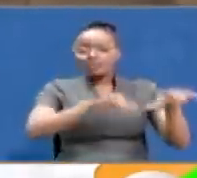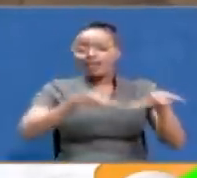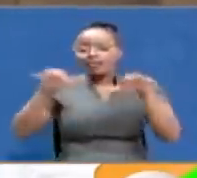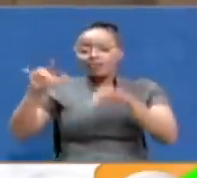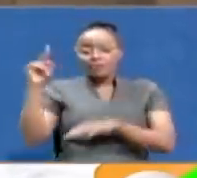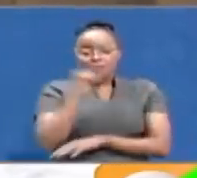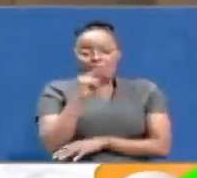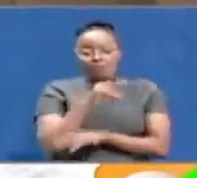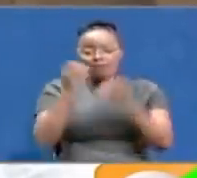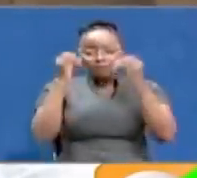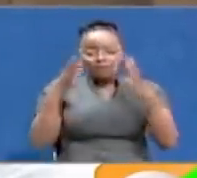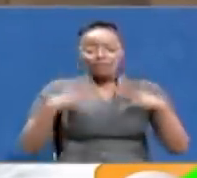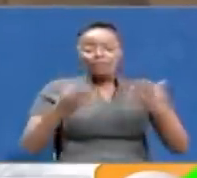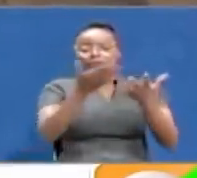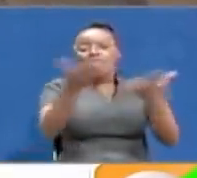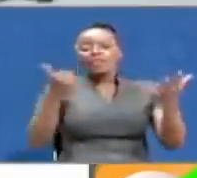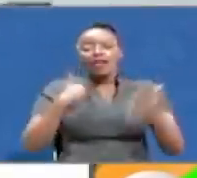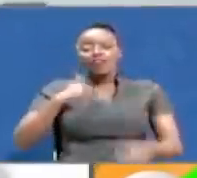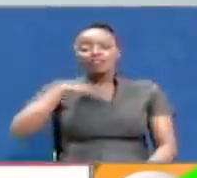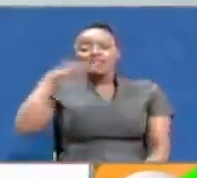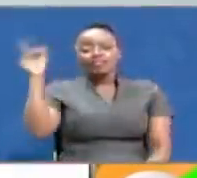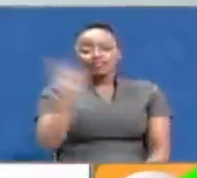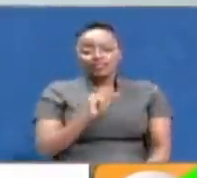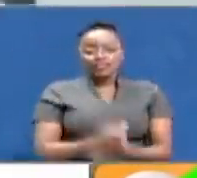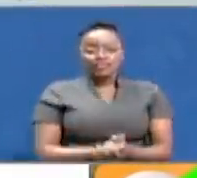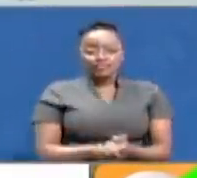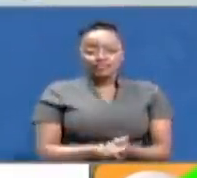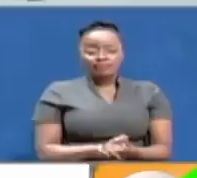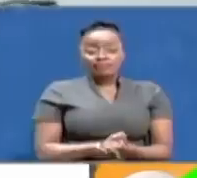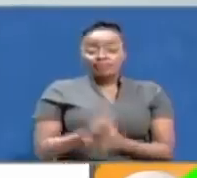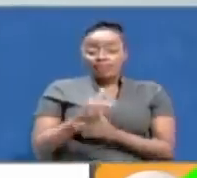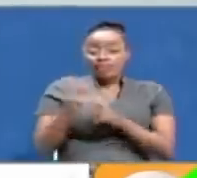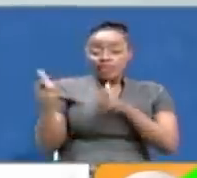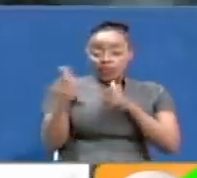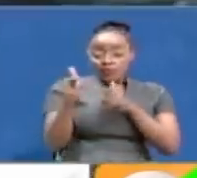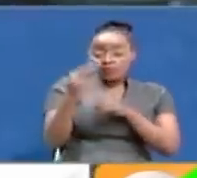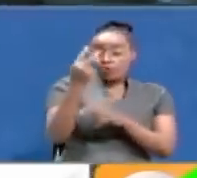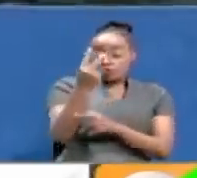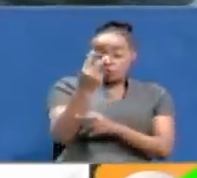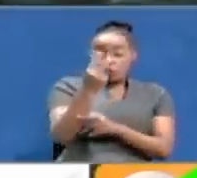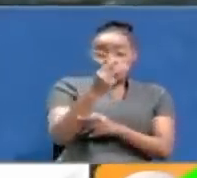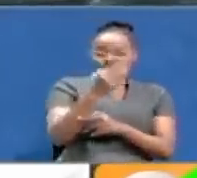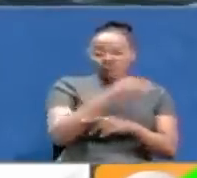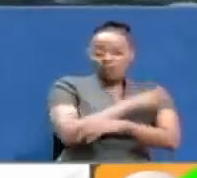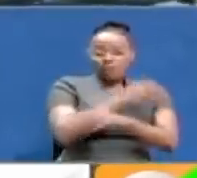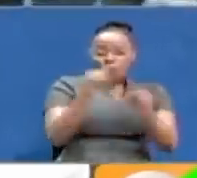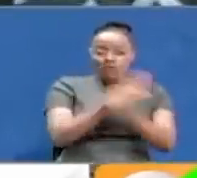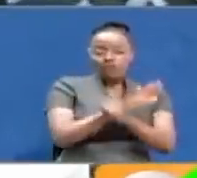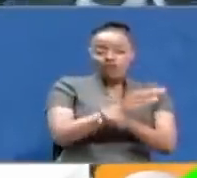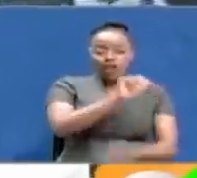and many of them they have already died. Vita kati ya fahali wawili Marekani na magaidi wa